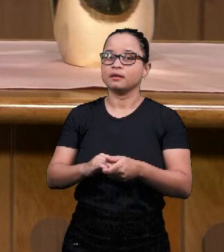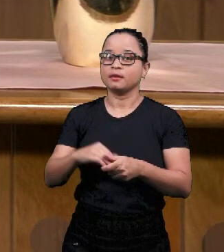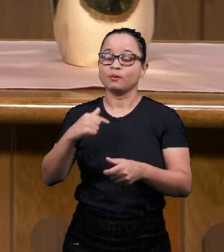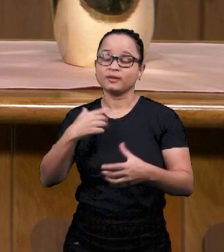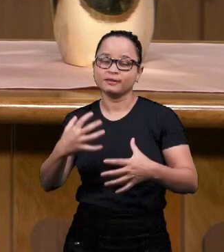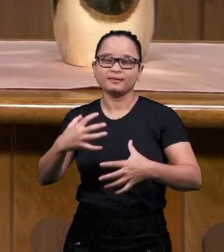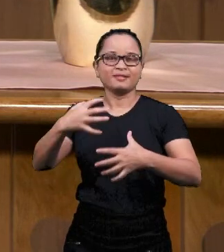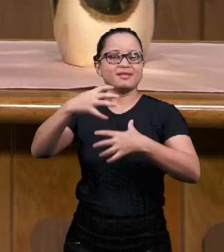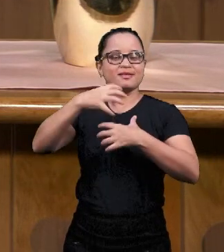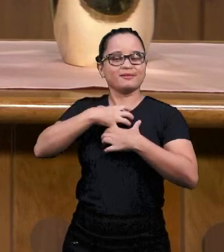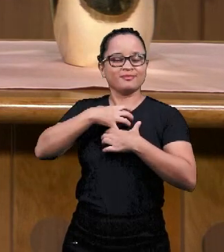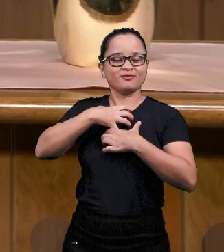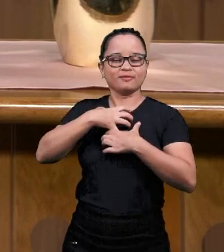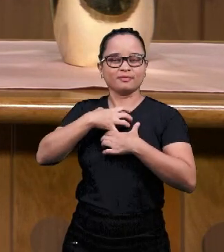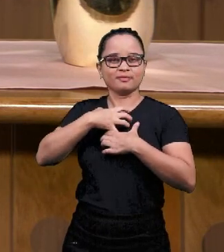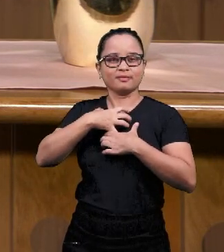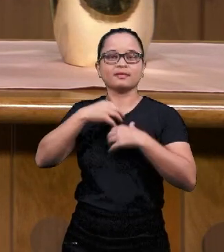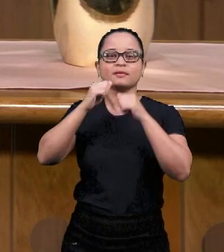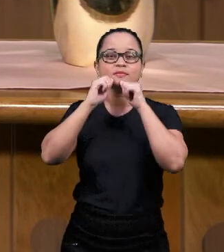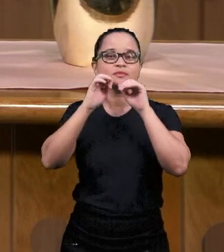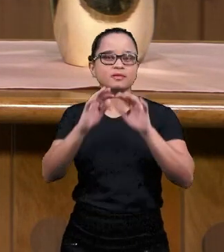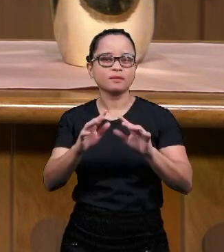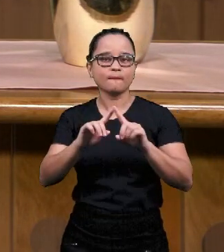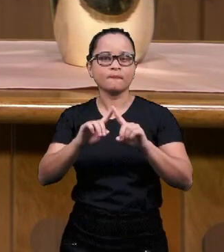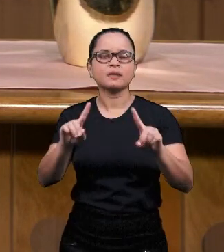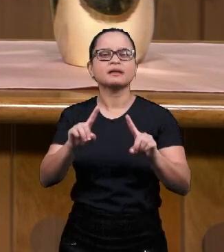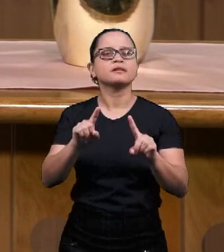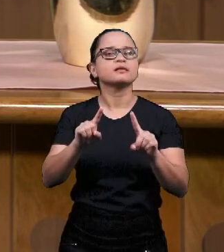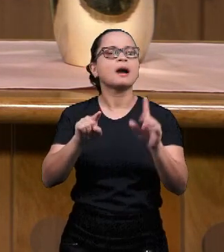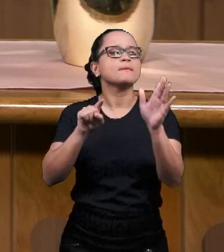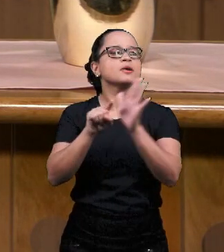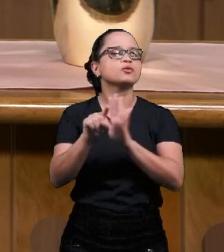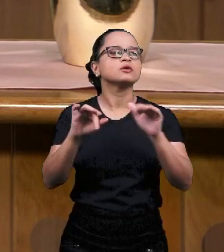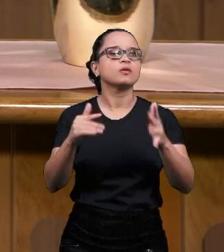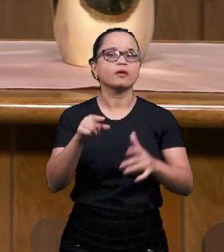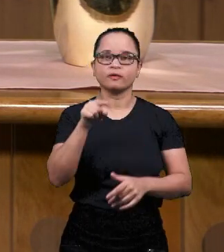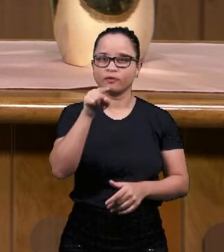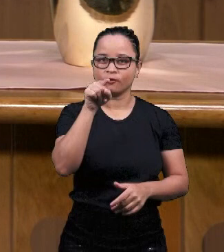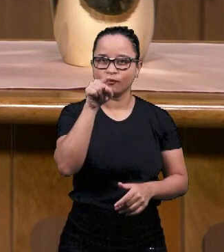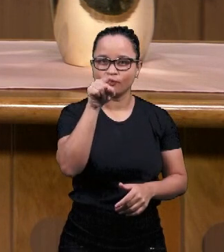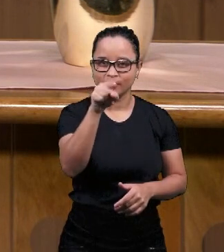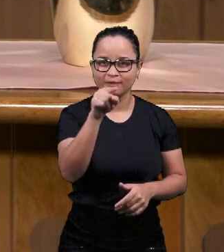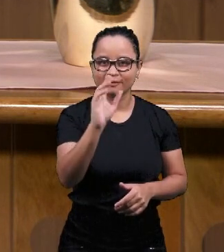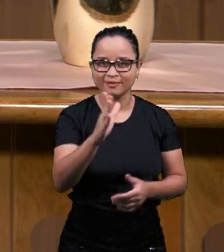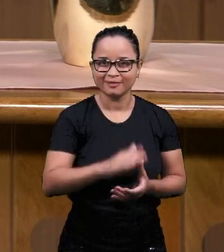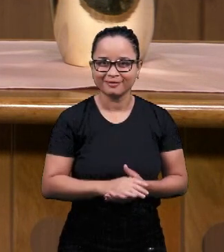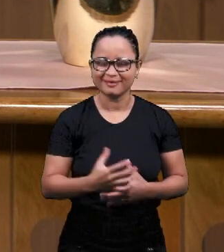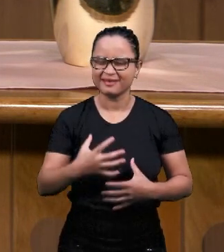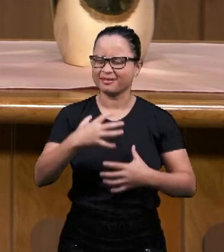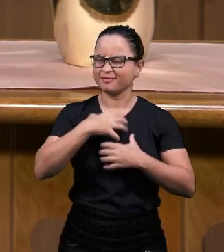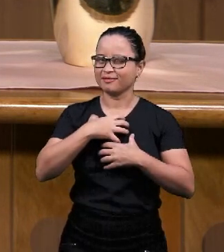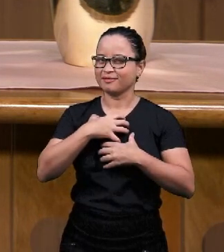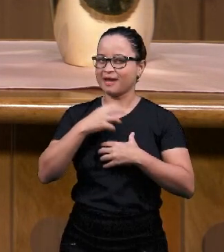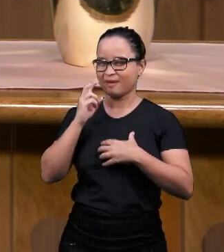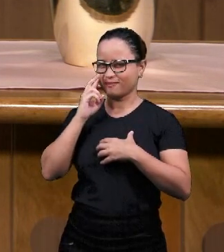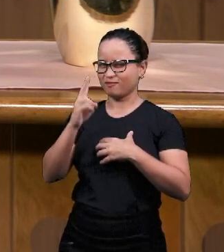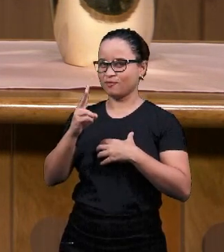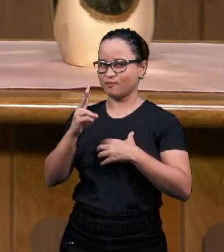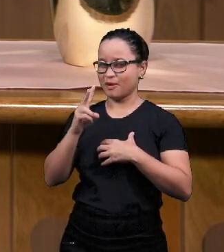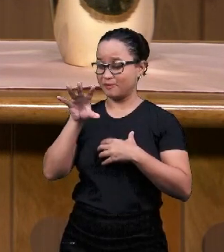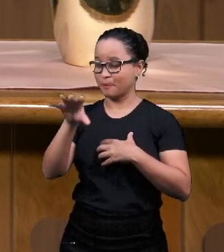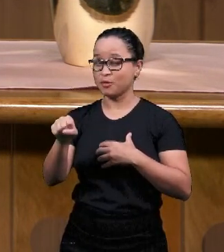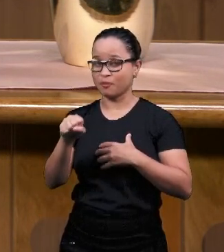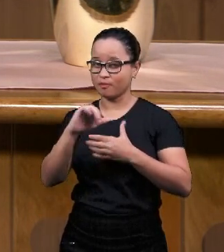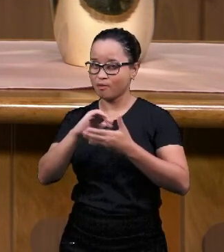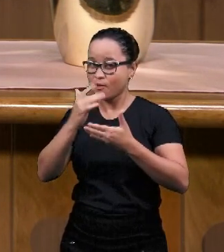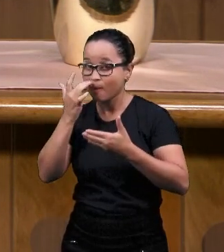уже наслаждается им. Но вопрос, а ты? Ты наслаждаешься этим